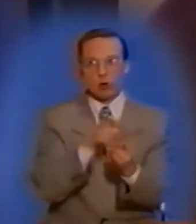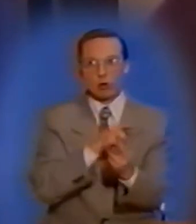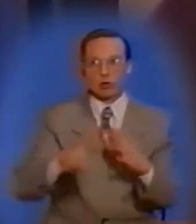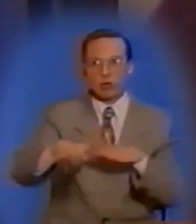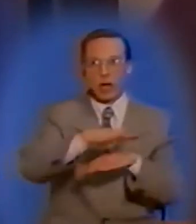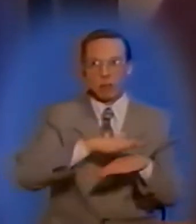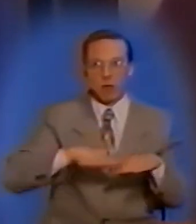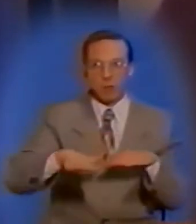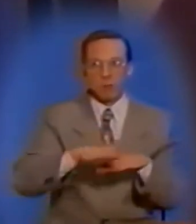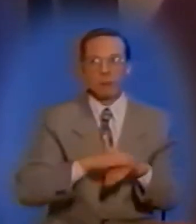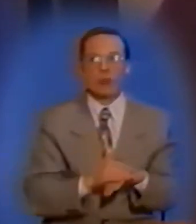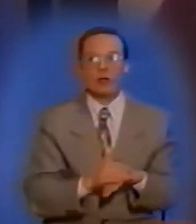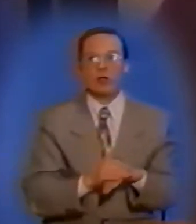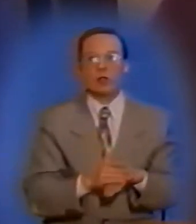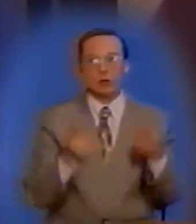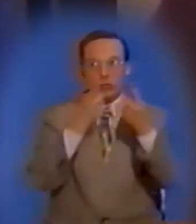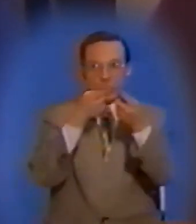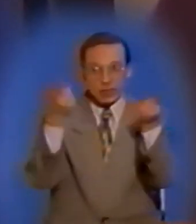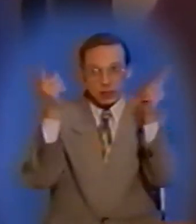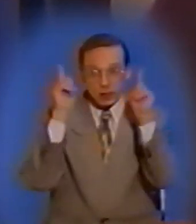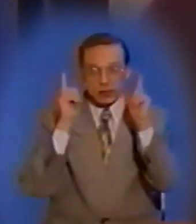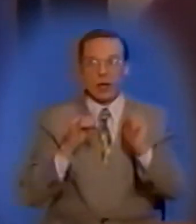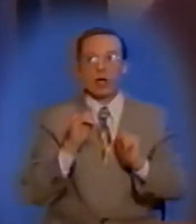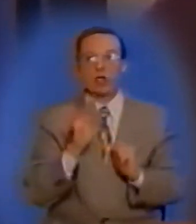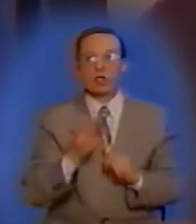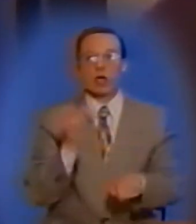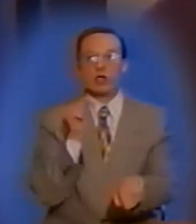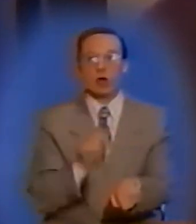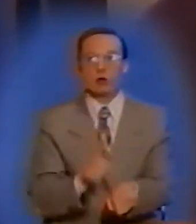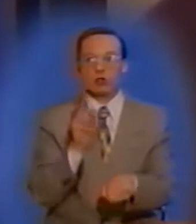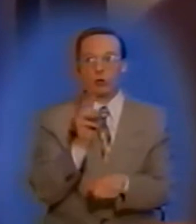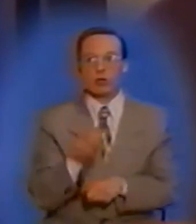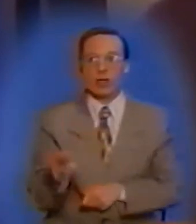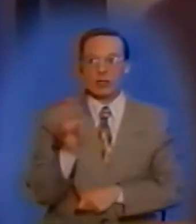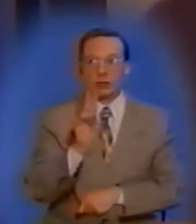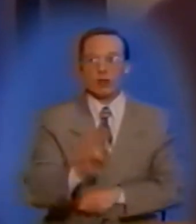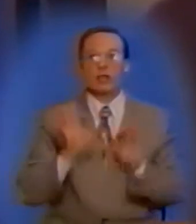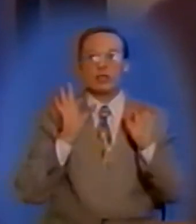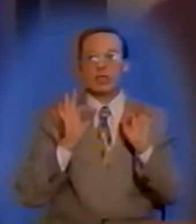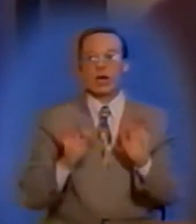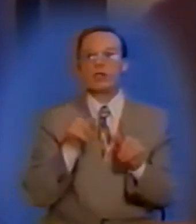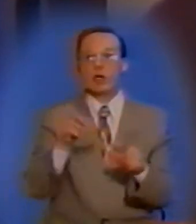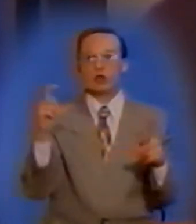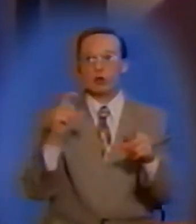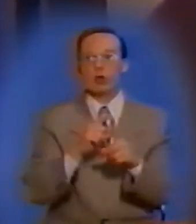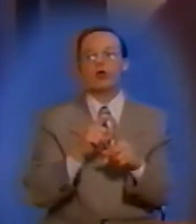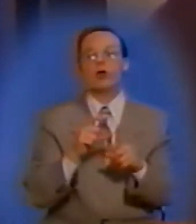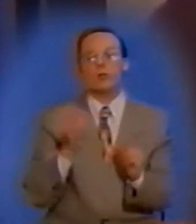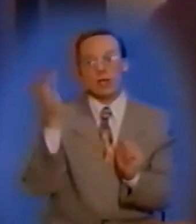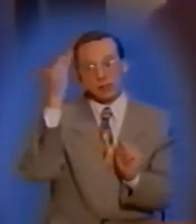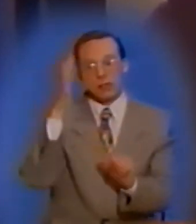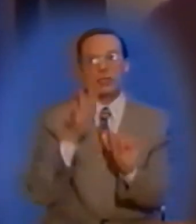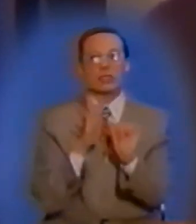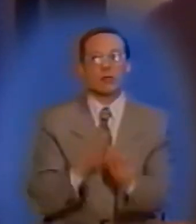kaip būčiau universitete ir jaučiau, kad tikrai žodžio prasme diskriminacija, kaip aš